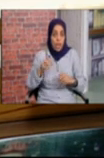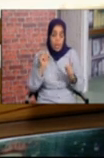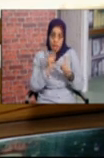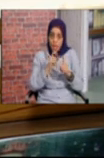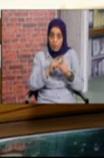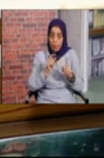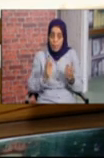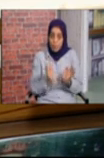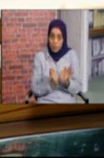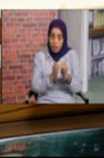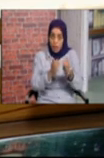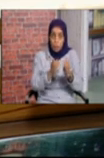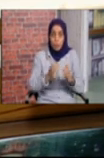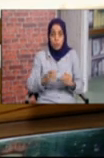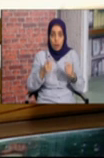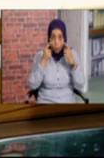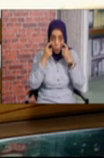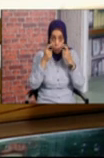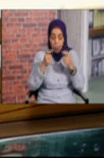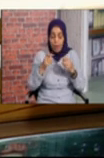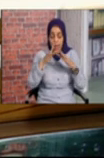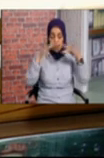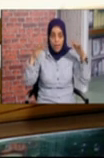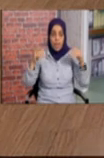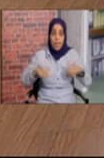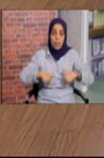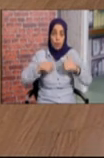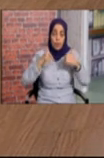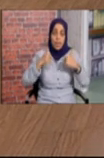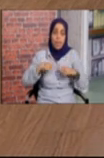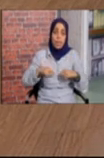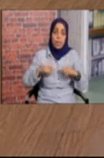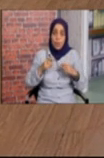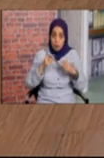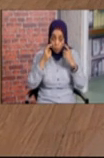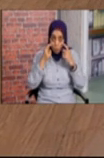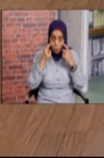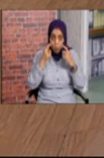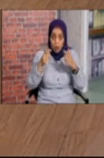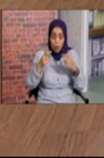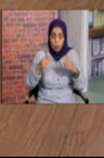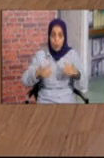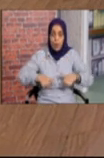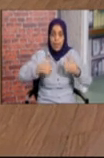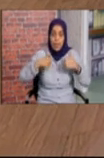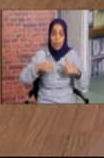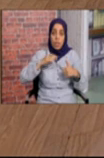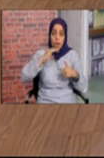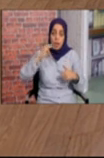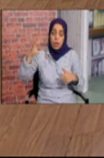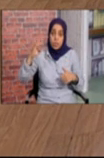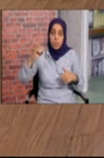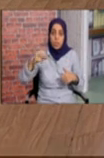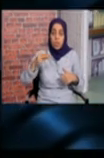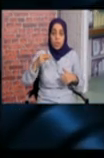المبادره، مبادره نور حياه. الحقيقه مبادره نور حياه يمكن اطلقها السيد الرئيس في